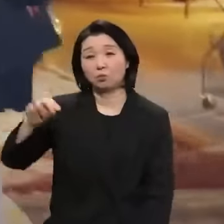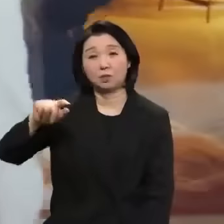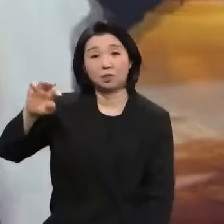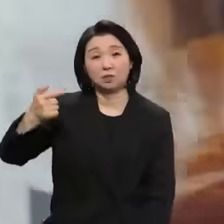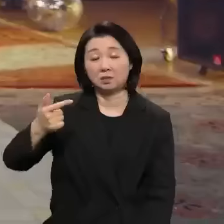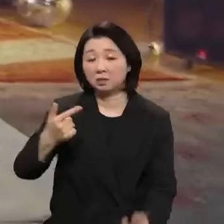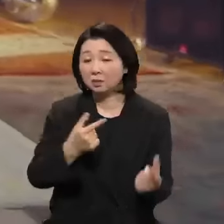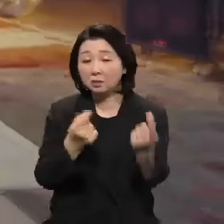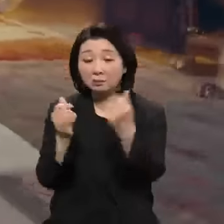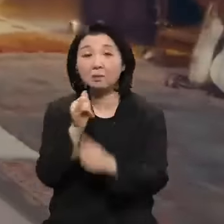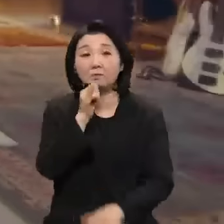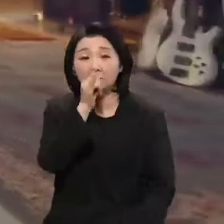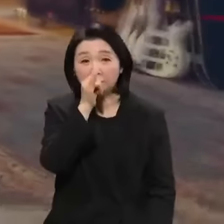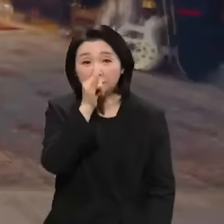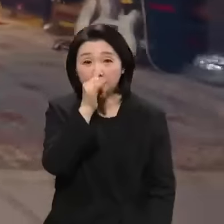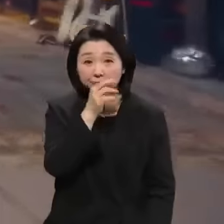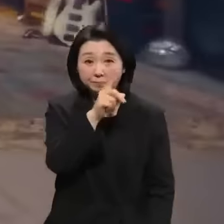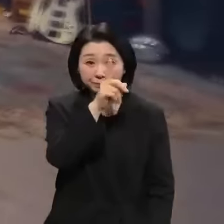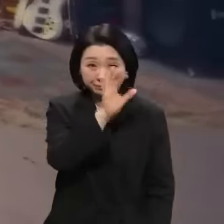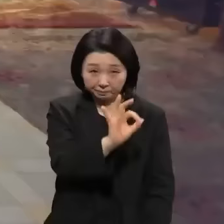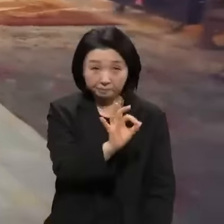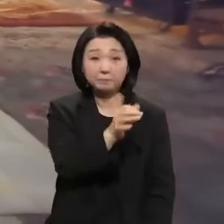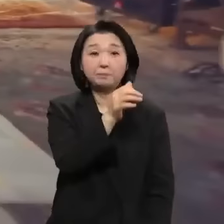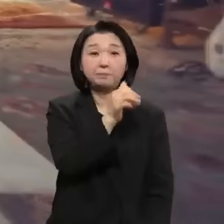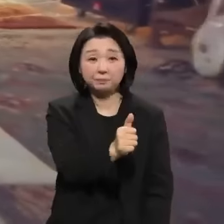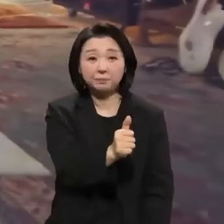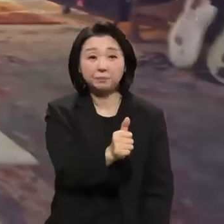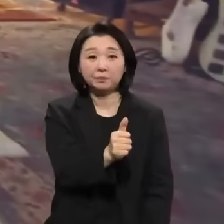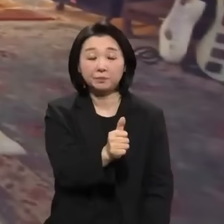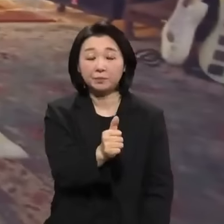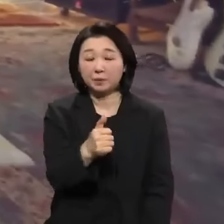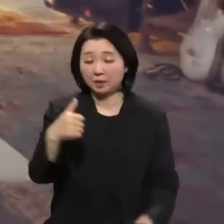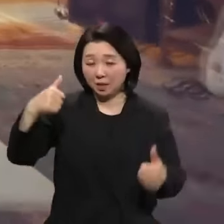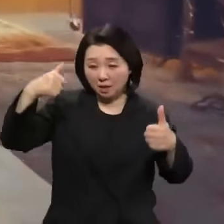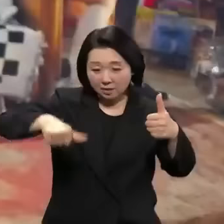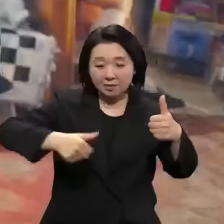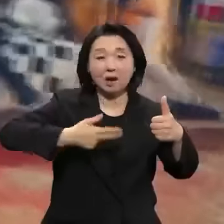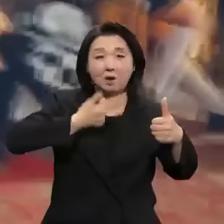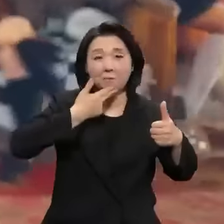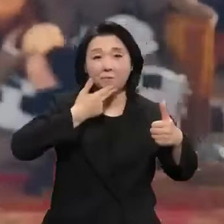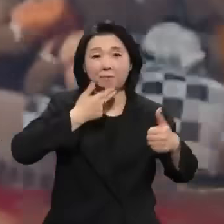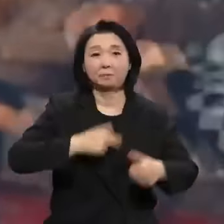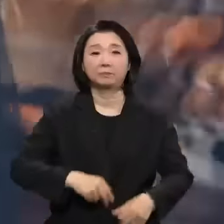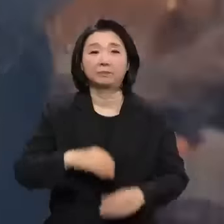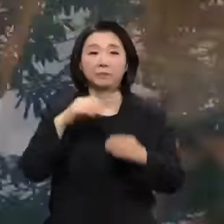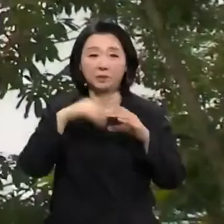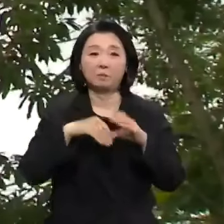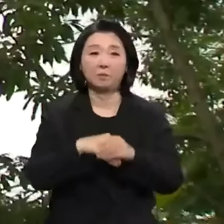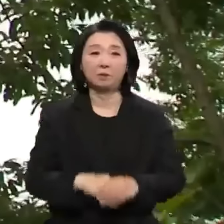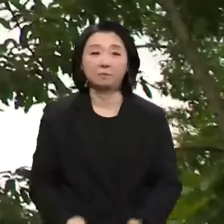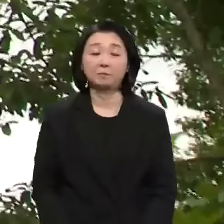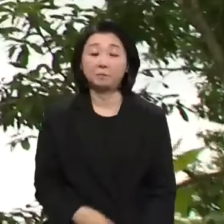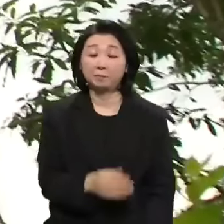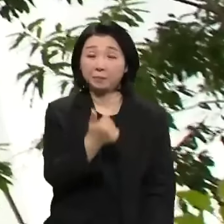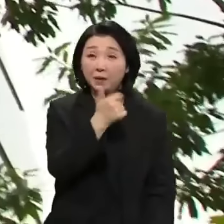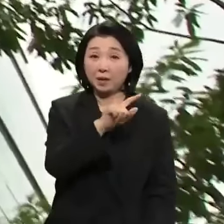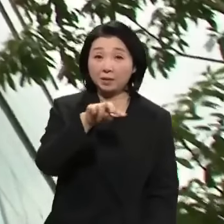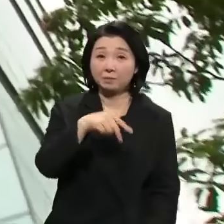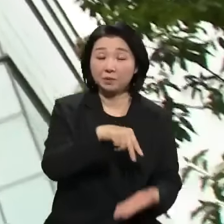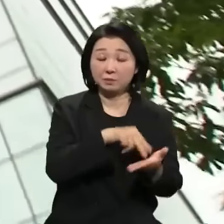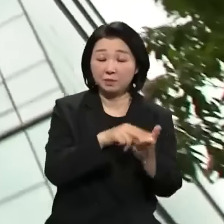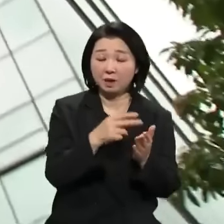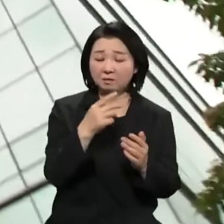유사성을 보였다. 방시혁 의장이 멤버들의 인사를 받지 않았다 이런 내용이 포함됐습니다. 하이브 측은